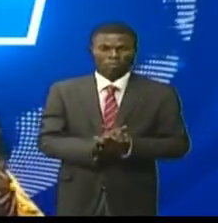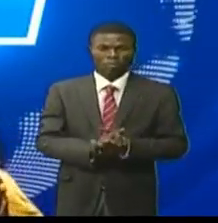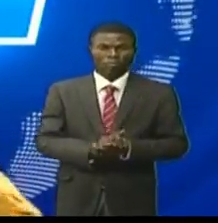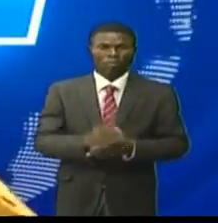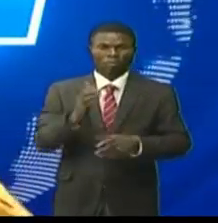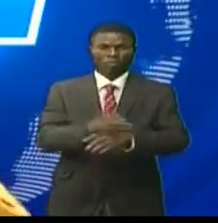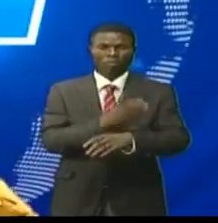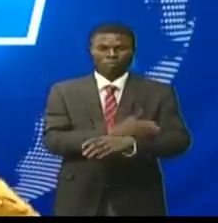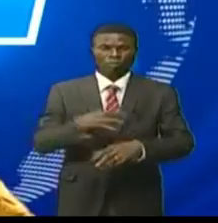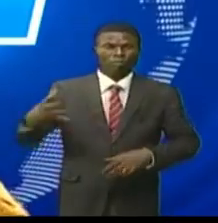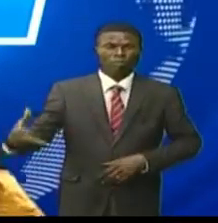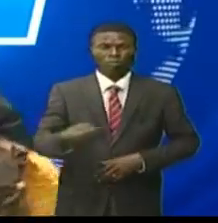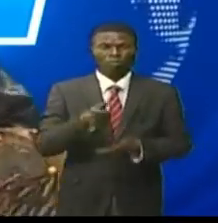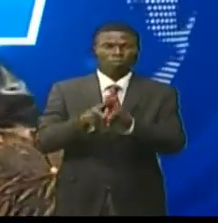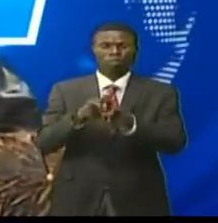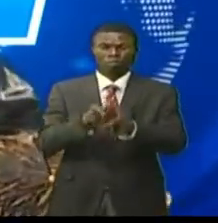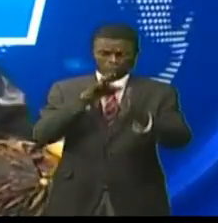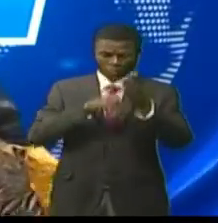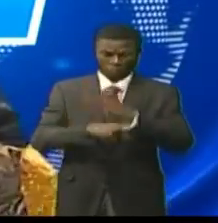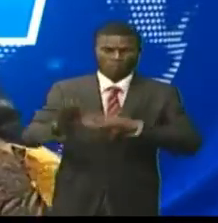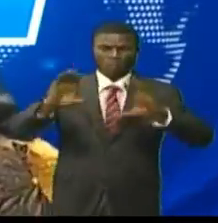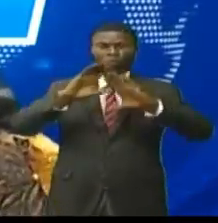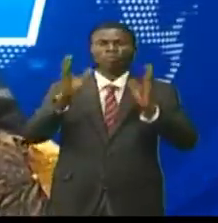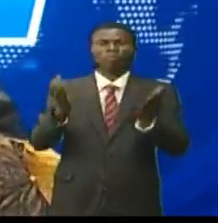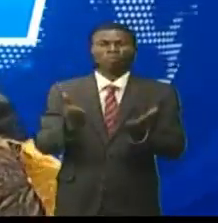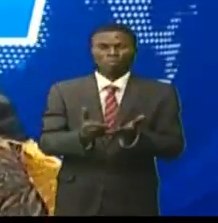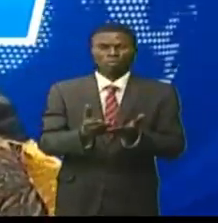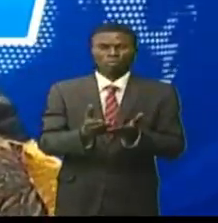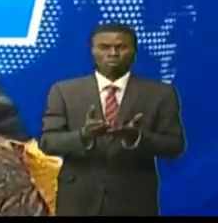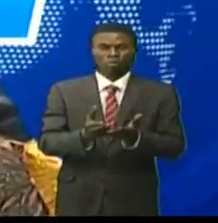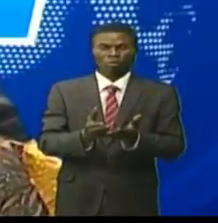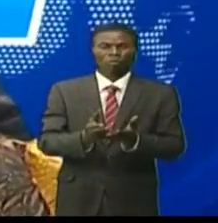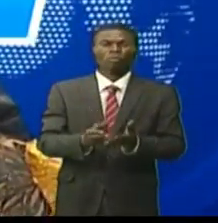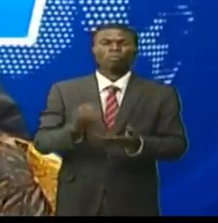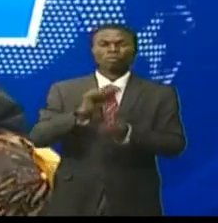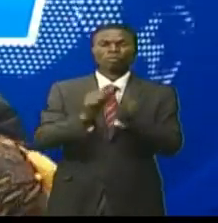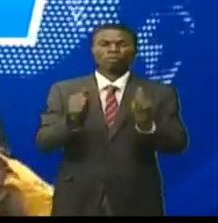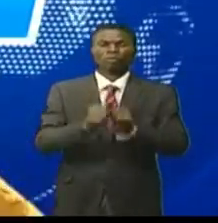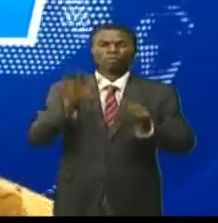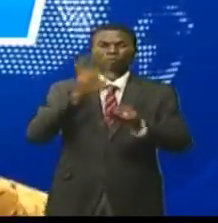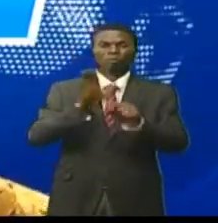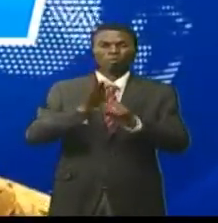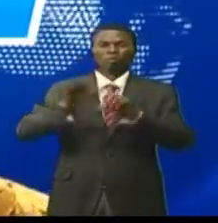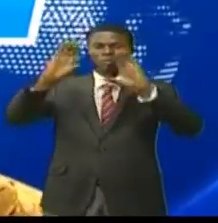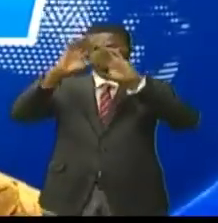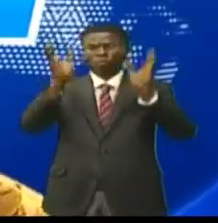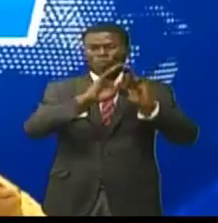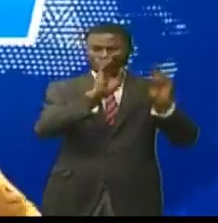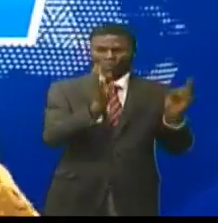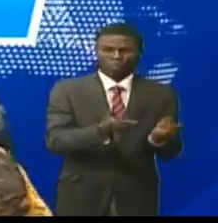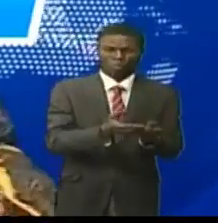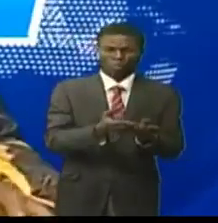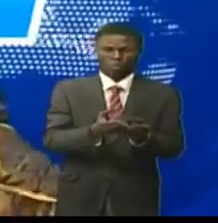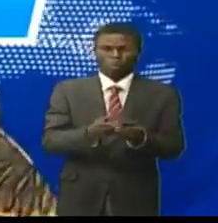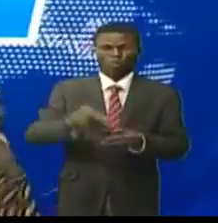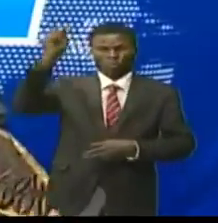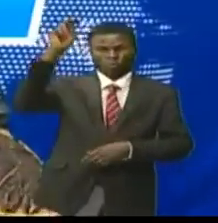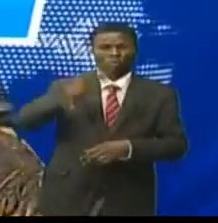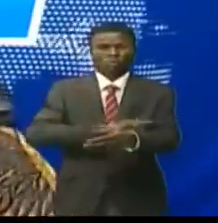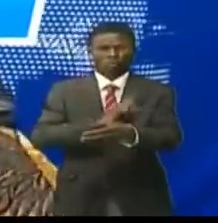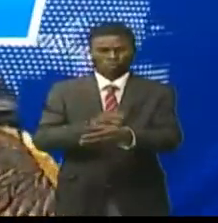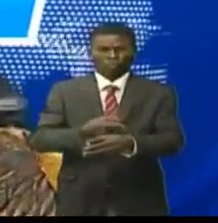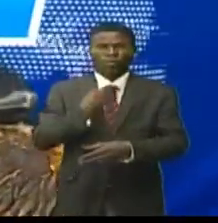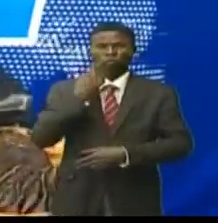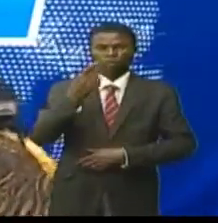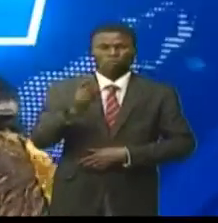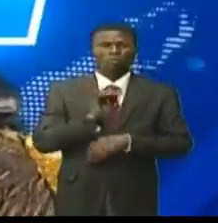Processus du désarmement et réinsertion communautaire, le Barza intercommunautaire du Nord Kivu dit